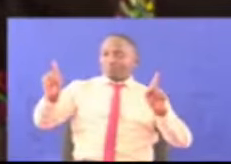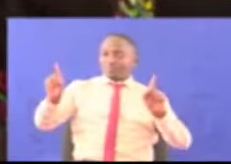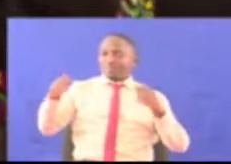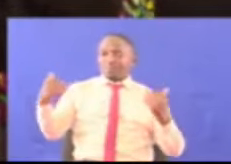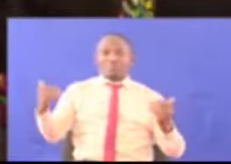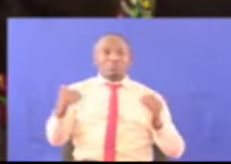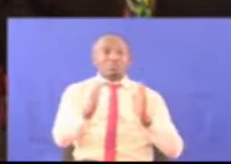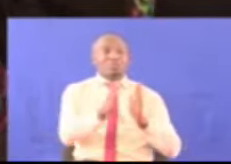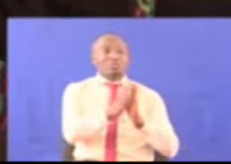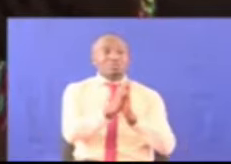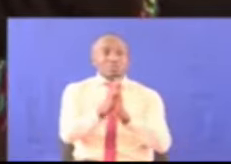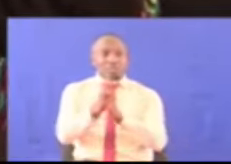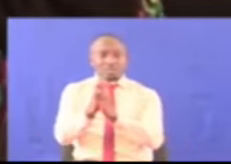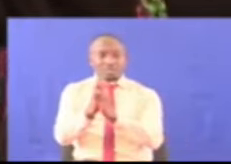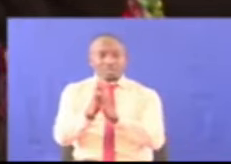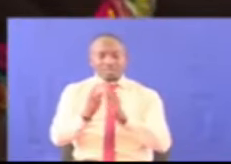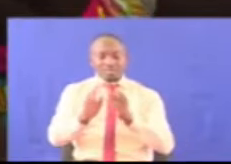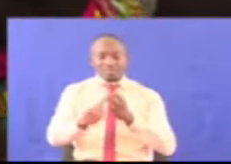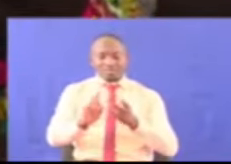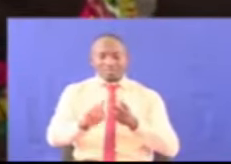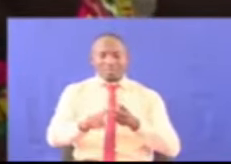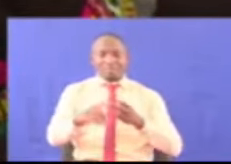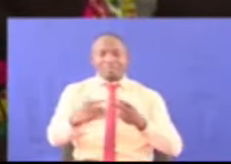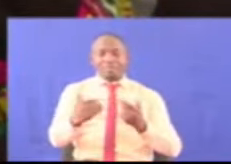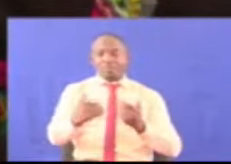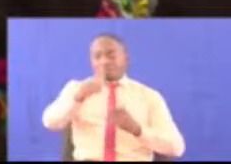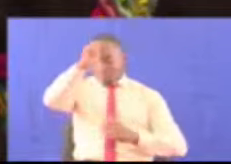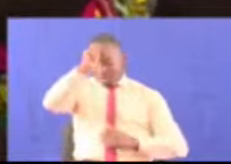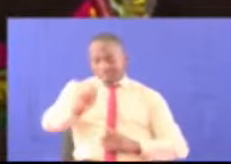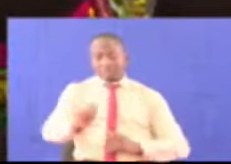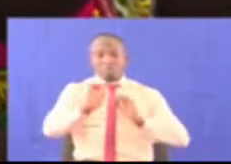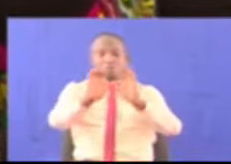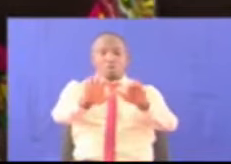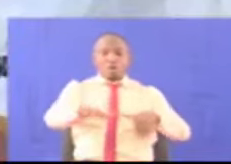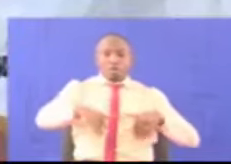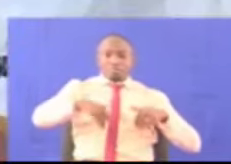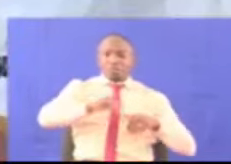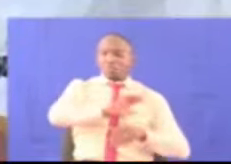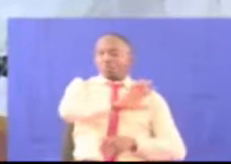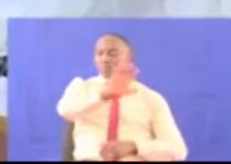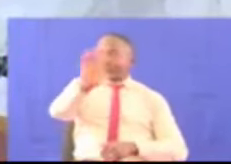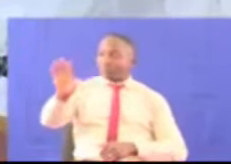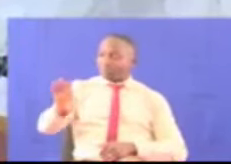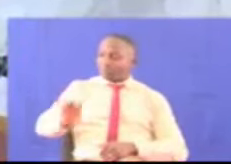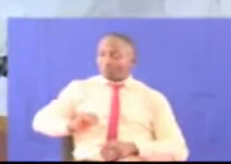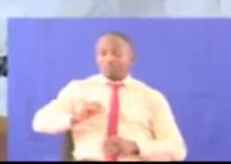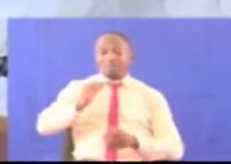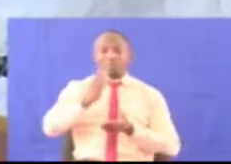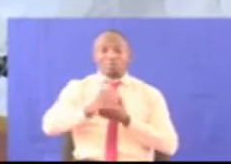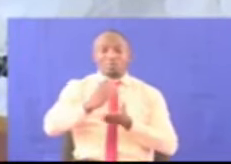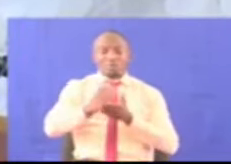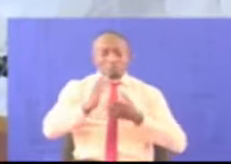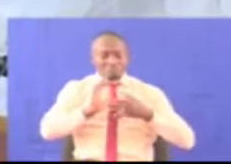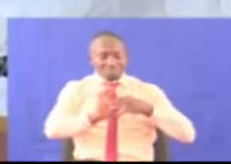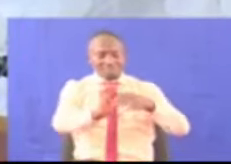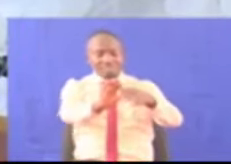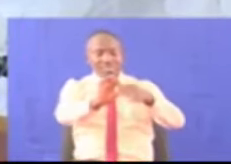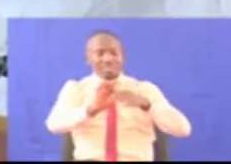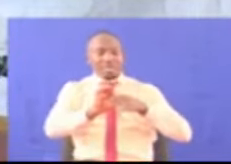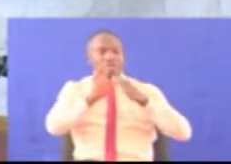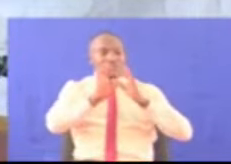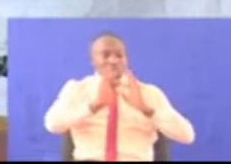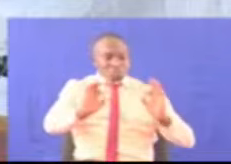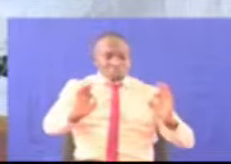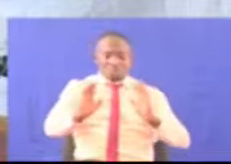tunakushukuru sana kwa kutuheshimisha, lakini washukuru wabunge wote. Wabunge kwa kweli tulishirikiana kwenye